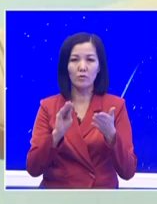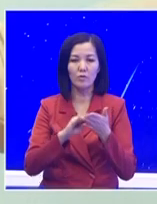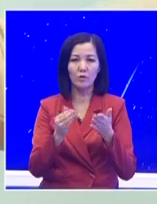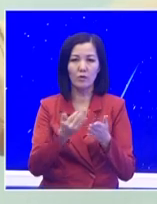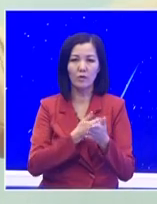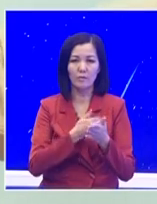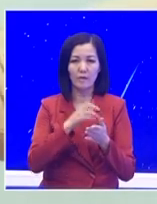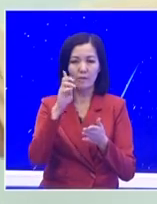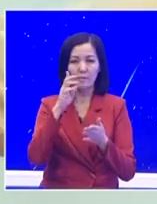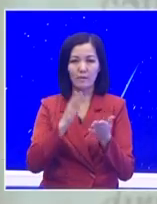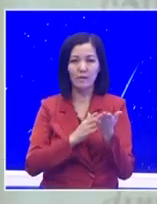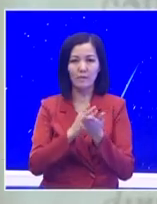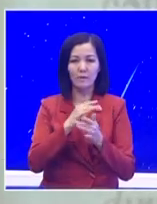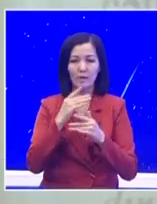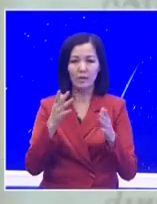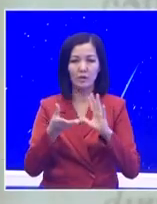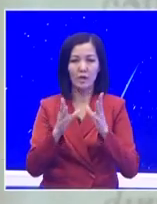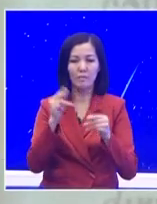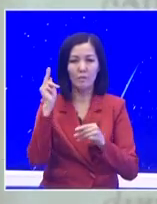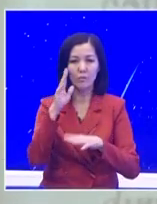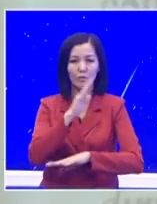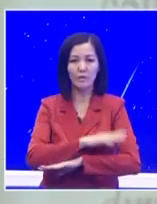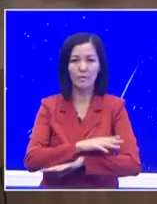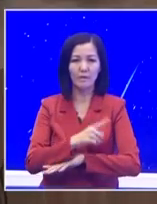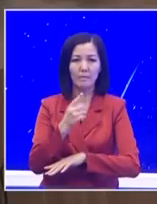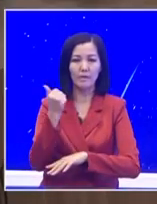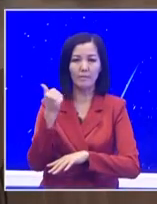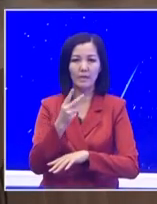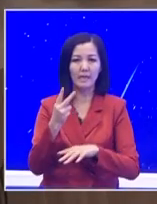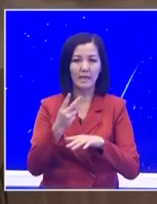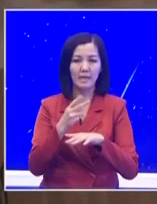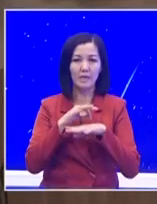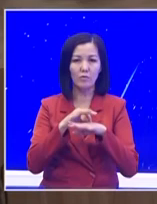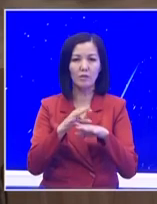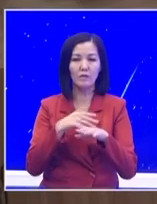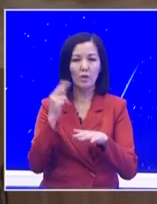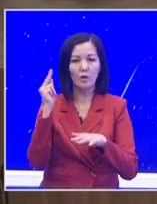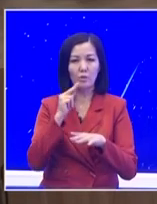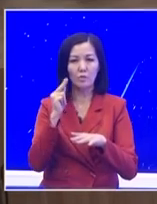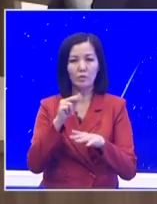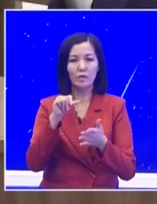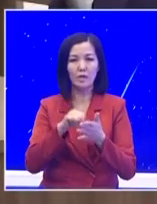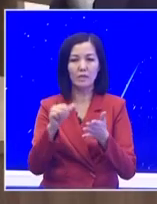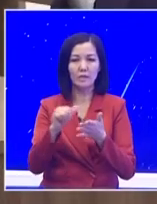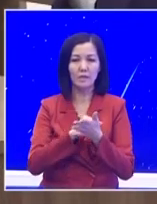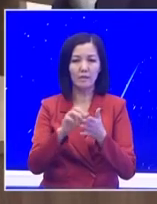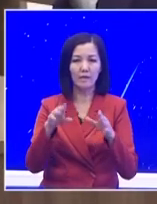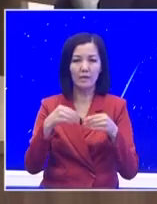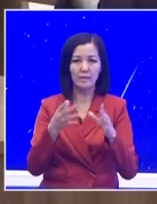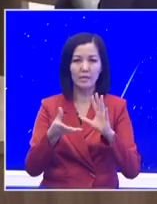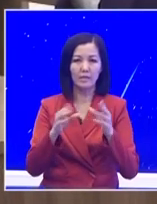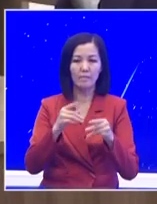деген мемлекеттік қызметкерлер көп. Жалпы оқыту сабақтары аптасына екі рет өткізіледі. Курс соңында қатысушыларға арнайы